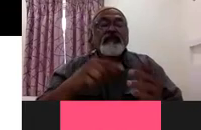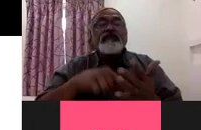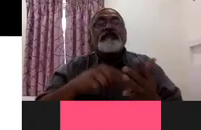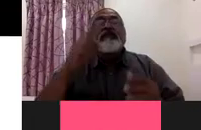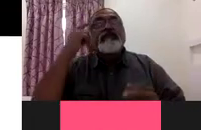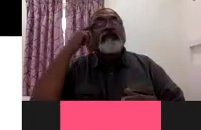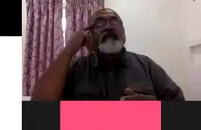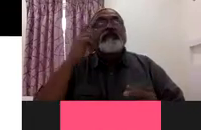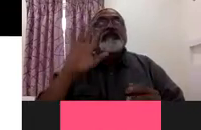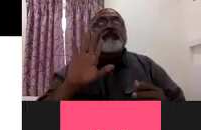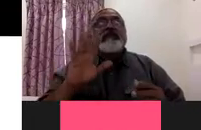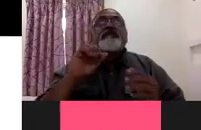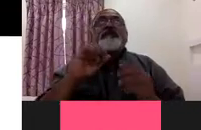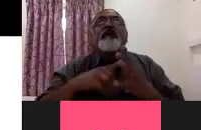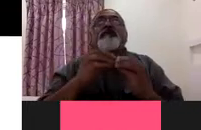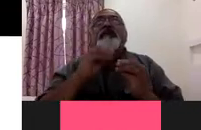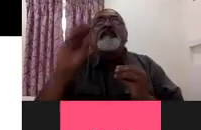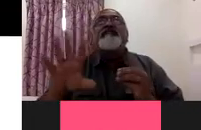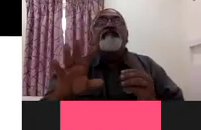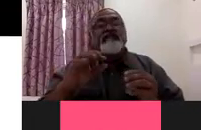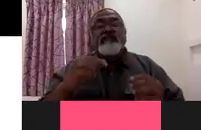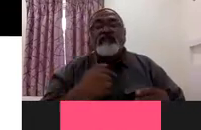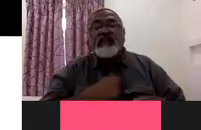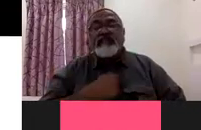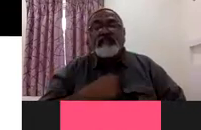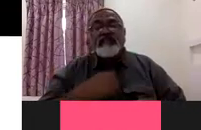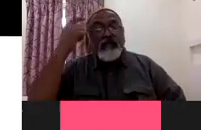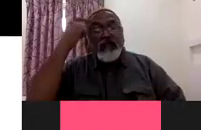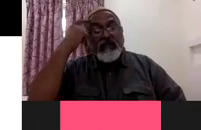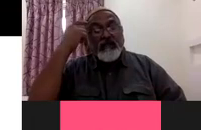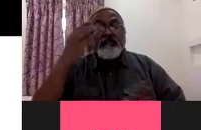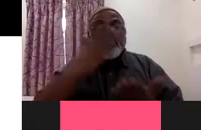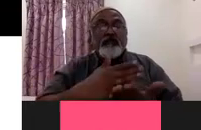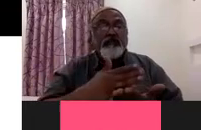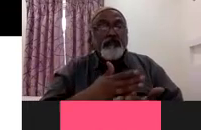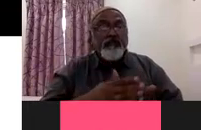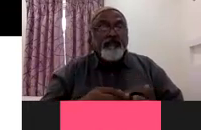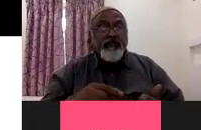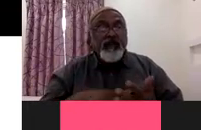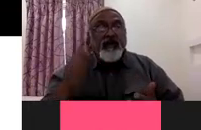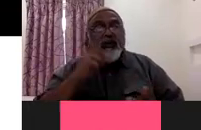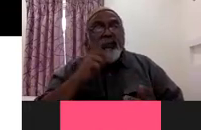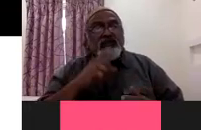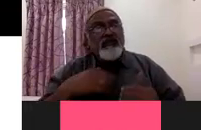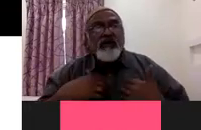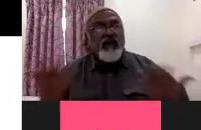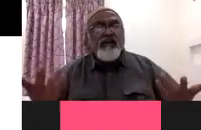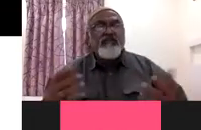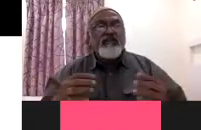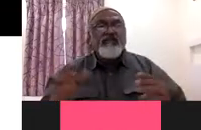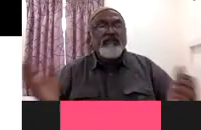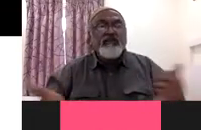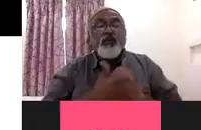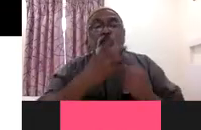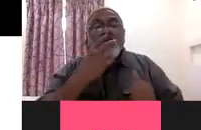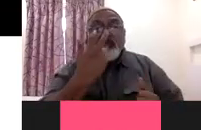नहीं किसी को नहीं दे सकते हैं, दैट इज अ बैरियर. ठीक है. सूरज ने लिखा, इन कॉलेज वी डोंट हैव फैसिलिटीज दैट कैटर टू पीपल